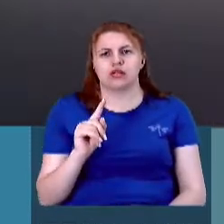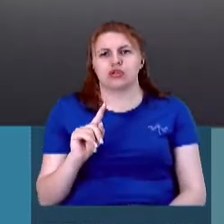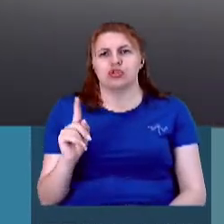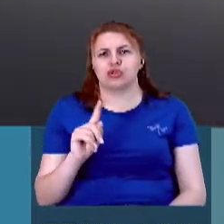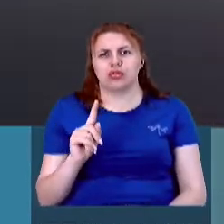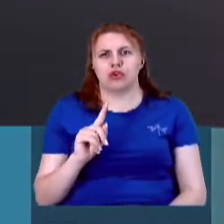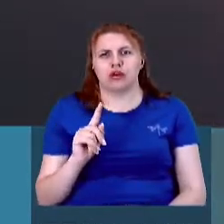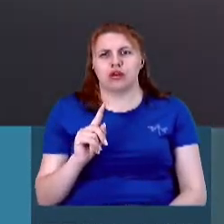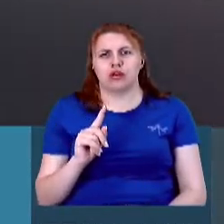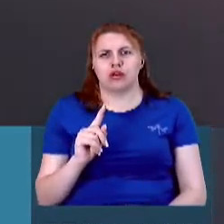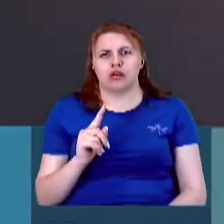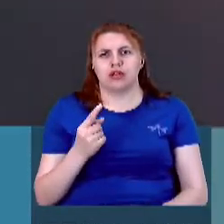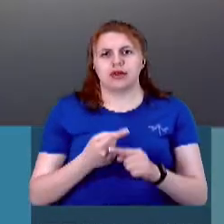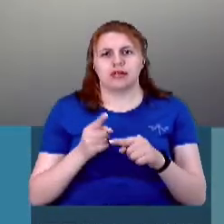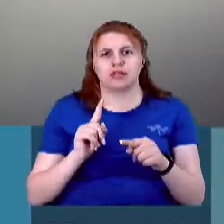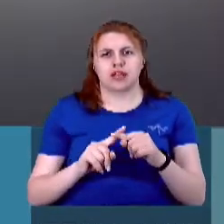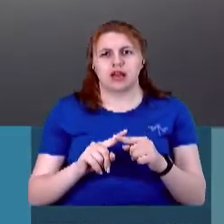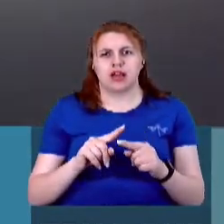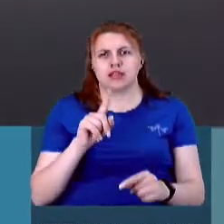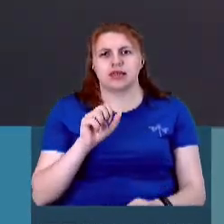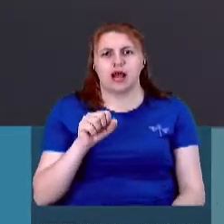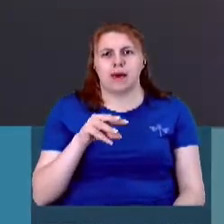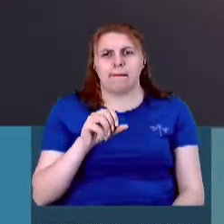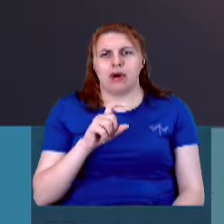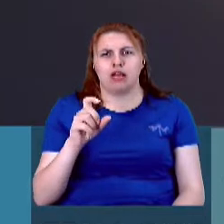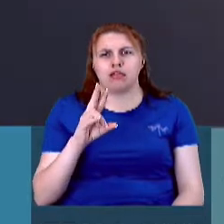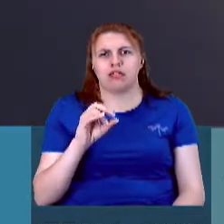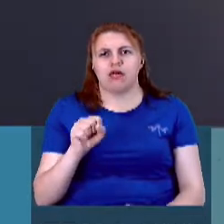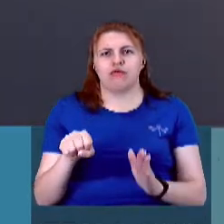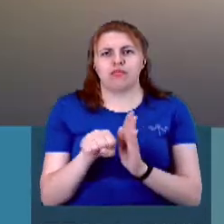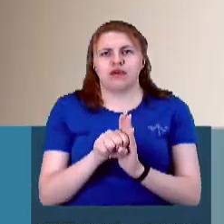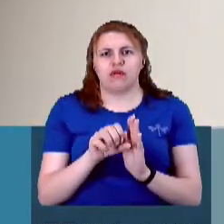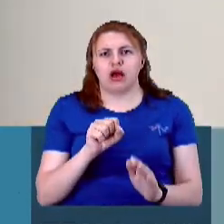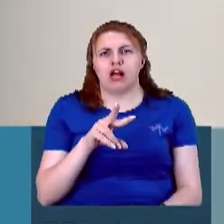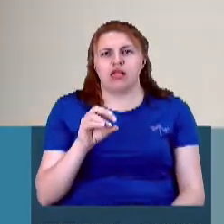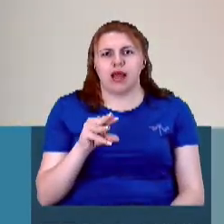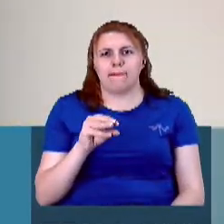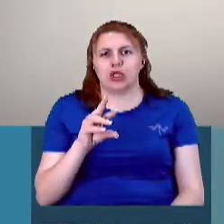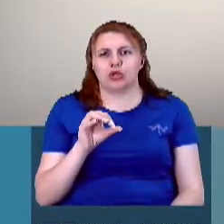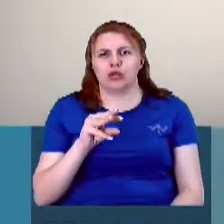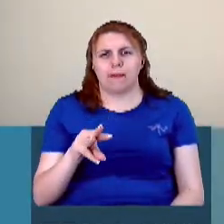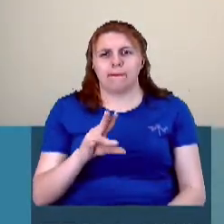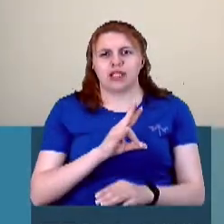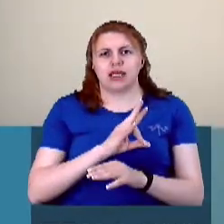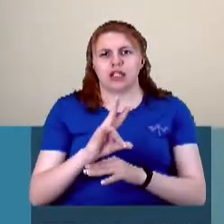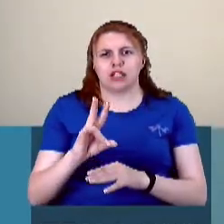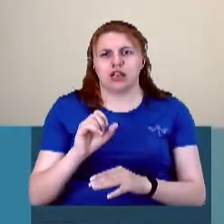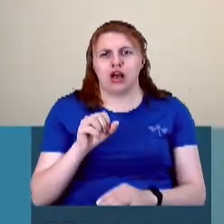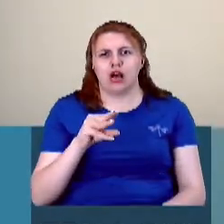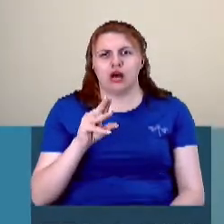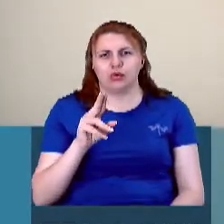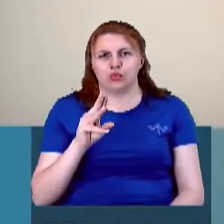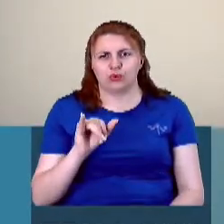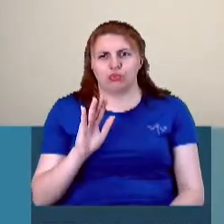що це замах на вбивство, але методом терористичного акту. Ми будемо